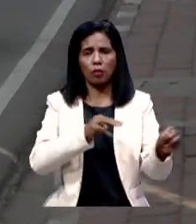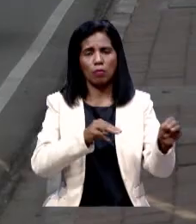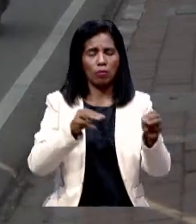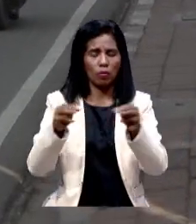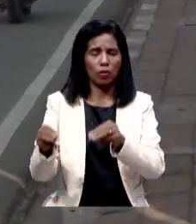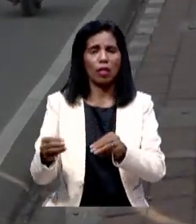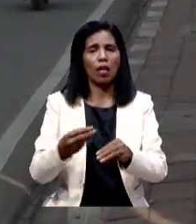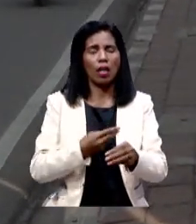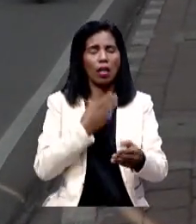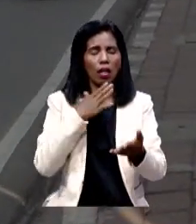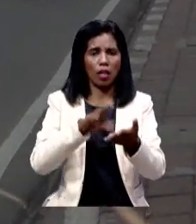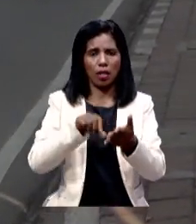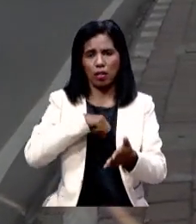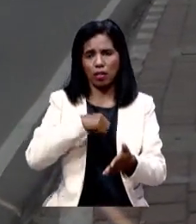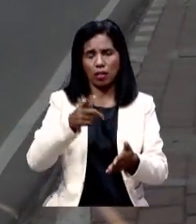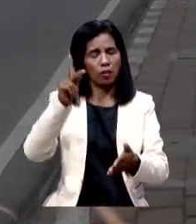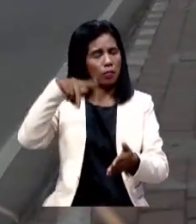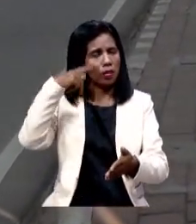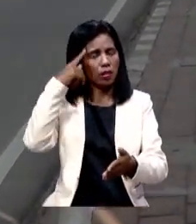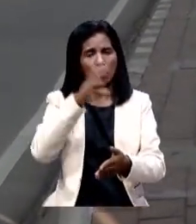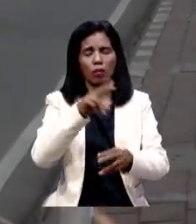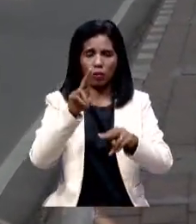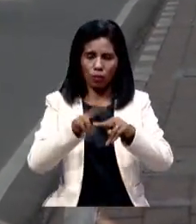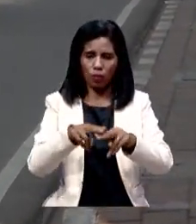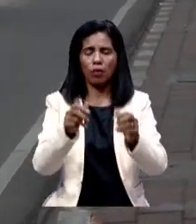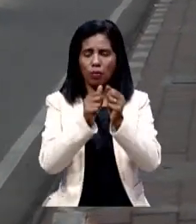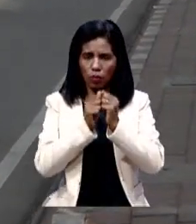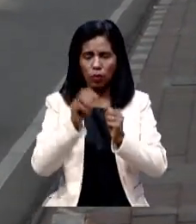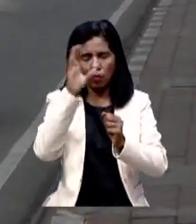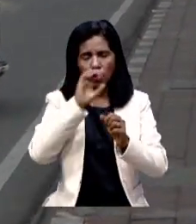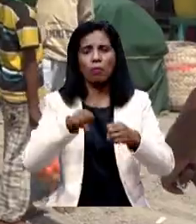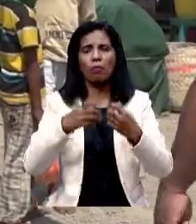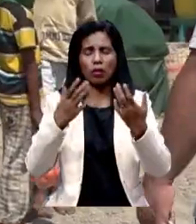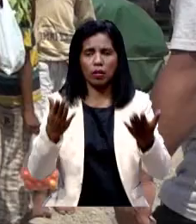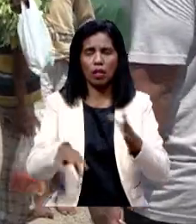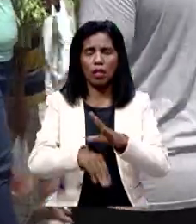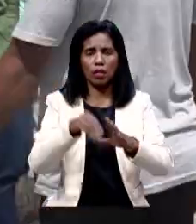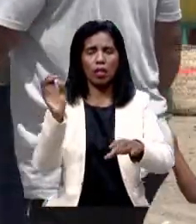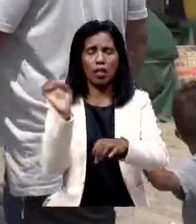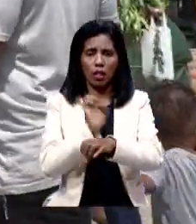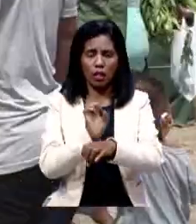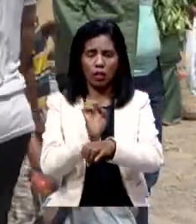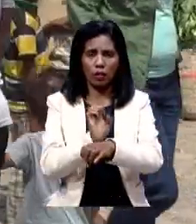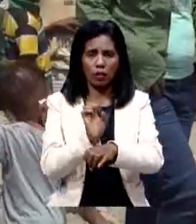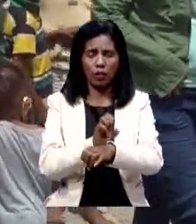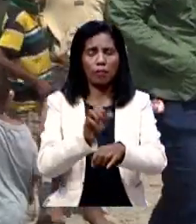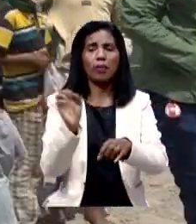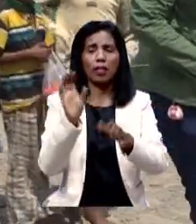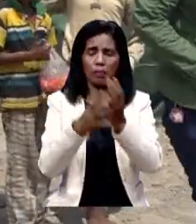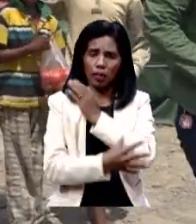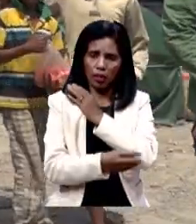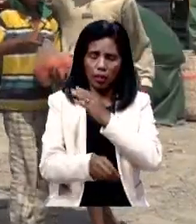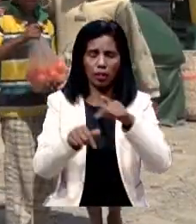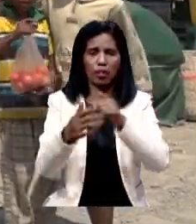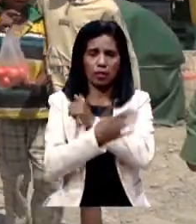no halakon arrogância política, hore turha mutuk buka solusão uin sahasai crescimento ekonomia rai larang. Adolmando